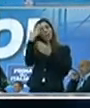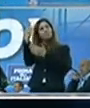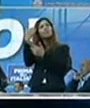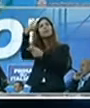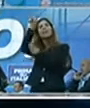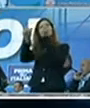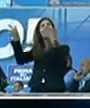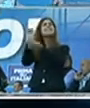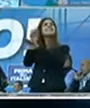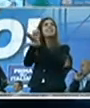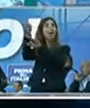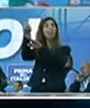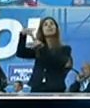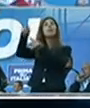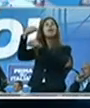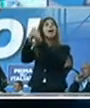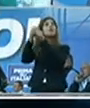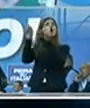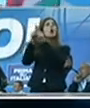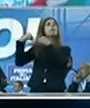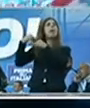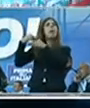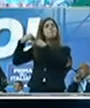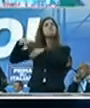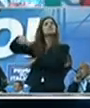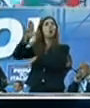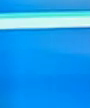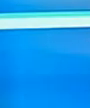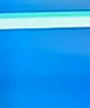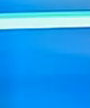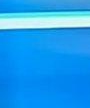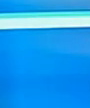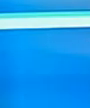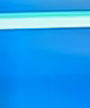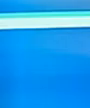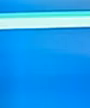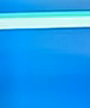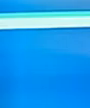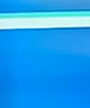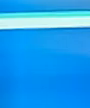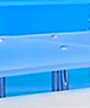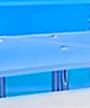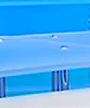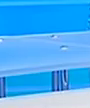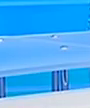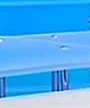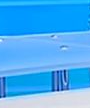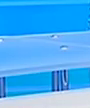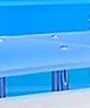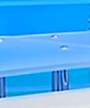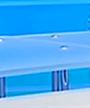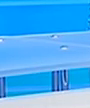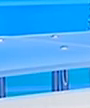Se poi ci riesca è tutto da vedere, però, ma è un percorso anche complicato. Daniela Preziosi ancora non vede il tentativo, diciamo, no, perché questa è già la Lega con